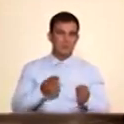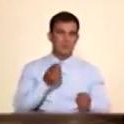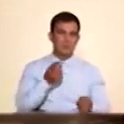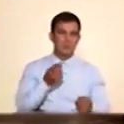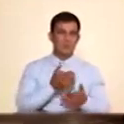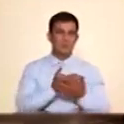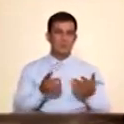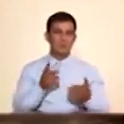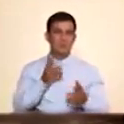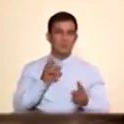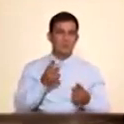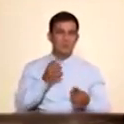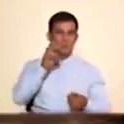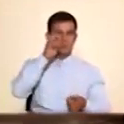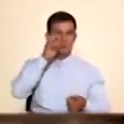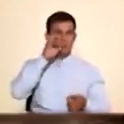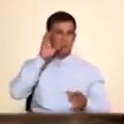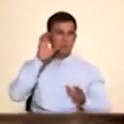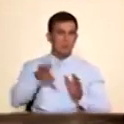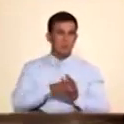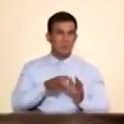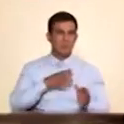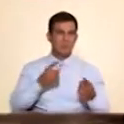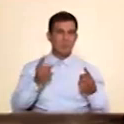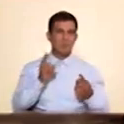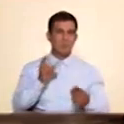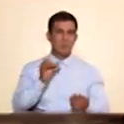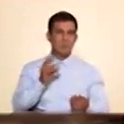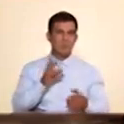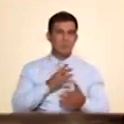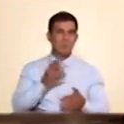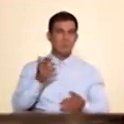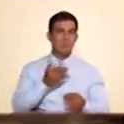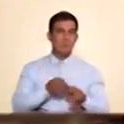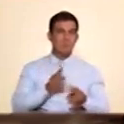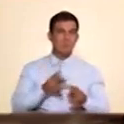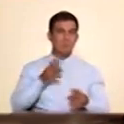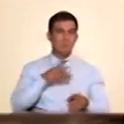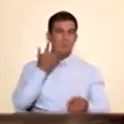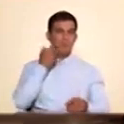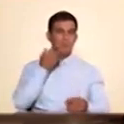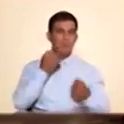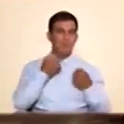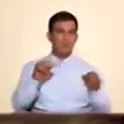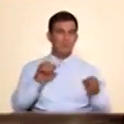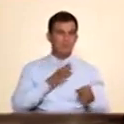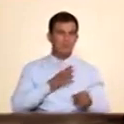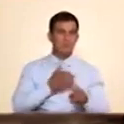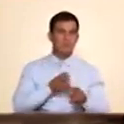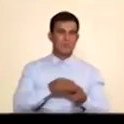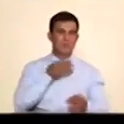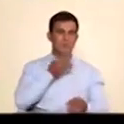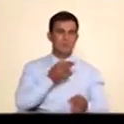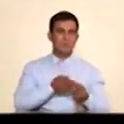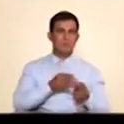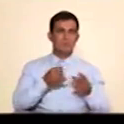qilgan? Sababi Buyuk Karl ularga g'alaba qozongandan so'ng bosib olingan hududlarni hadiya